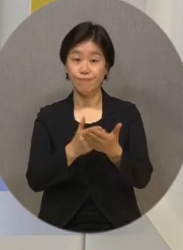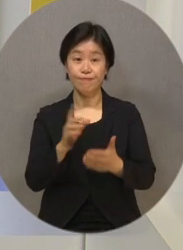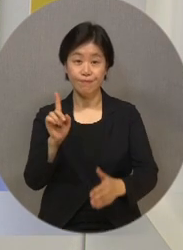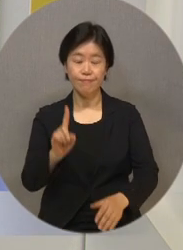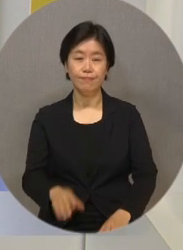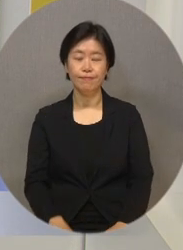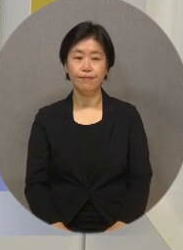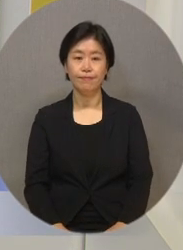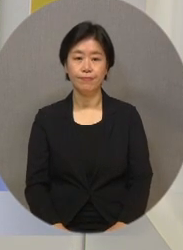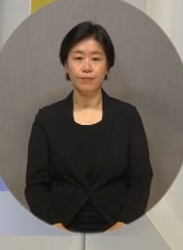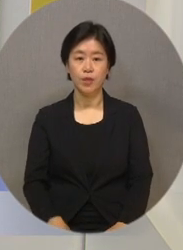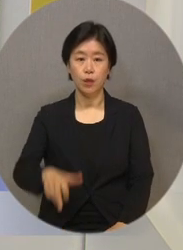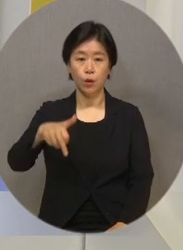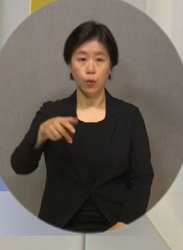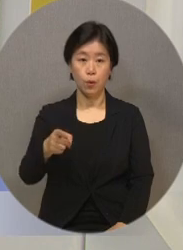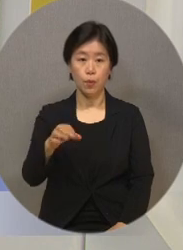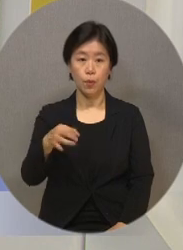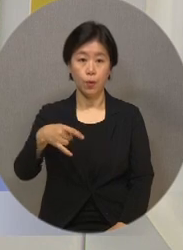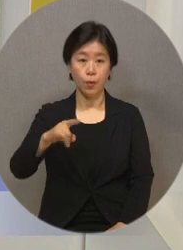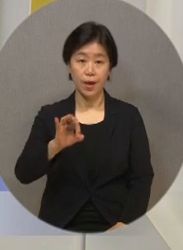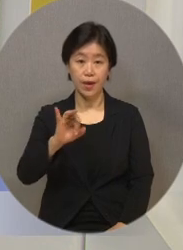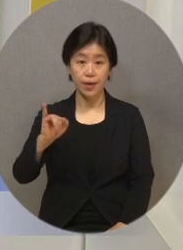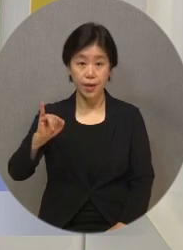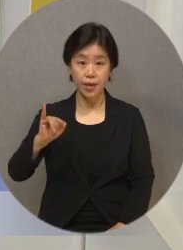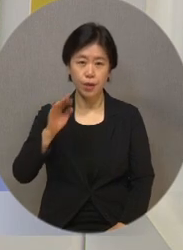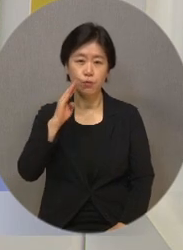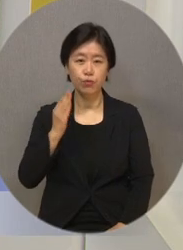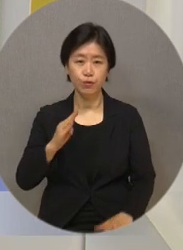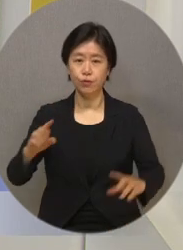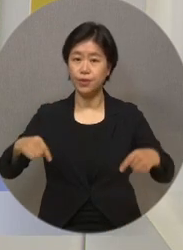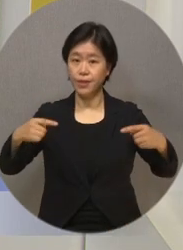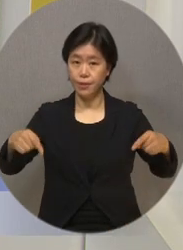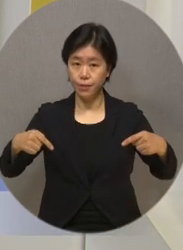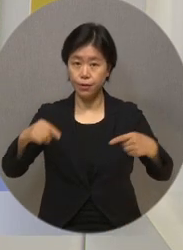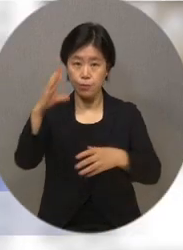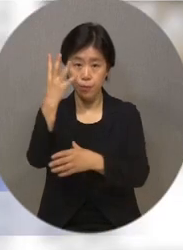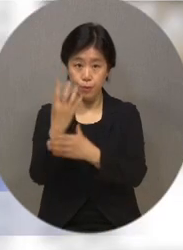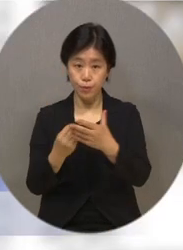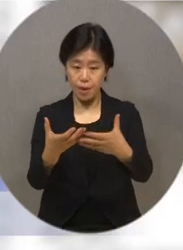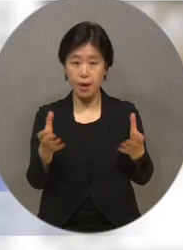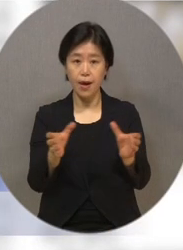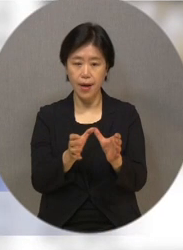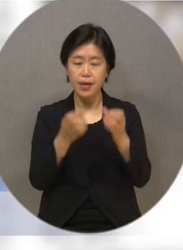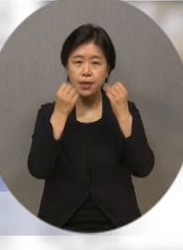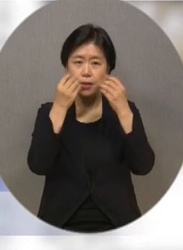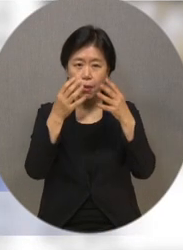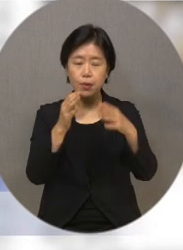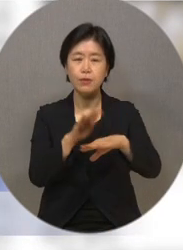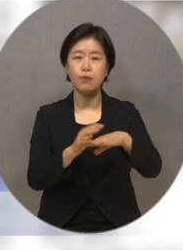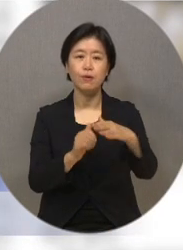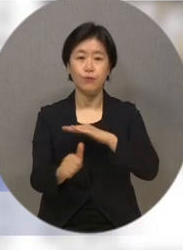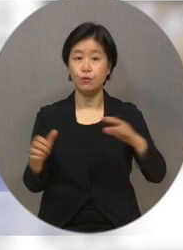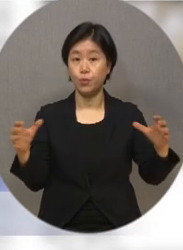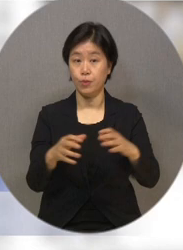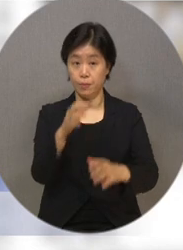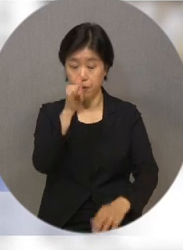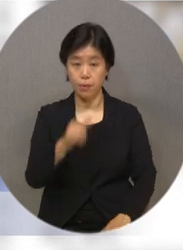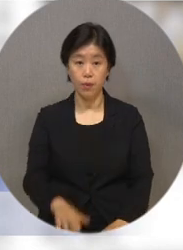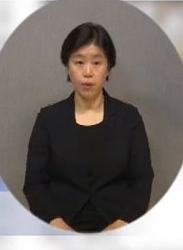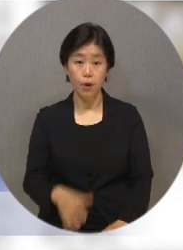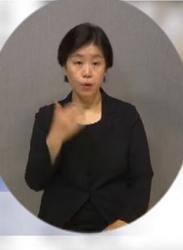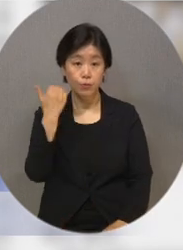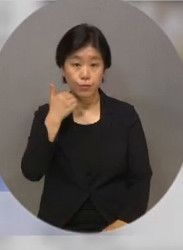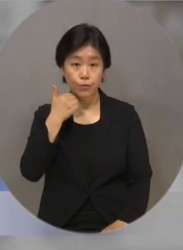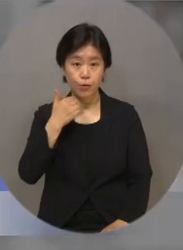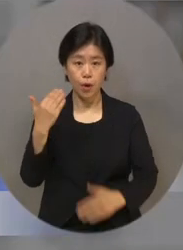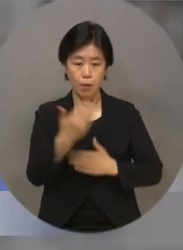번째 기사입니다 코웨이 블루힐스 휠체어 농구단이 신인 선수를 모집합니다 모집 대상은 하반신 장애인